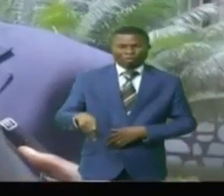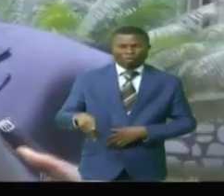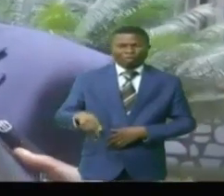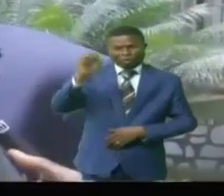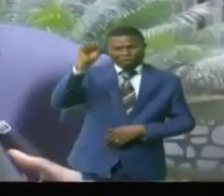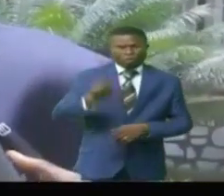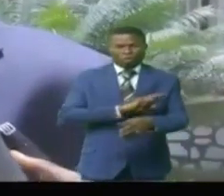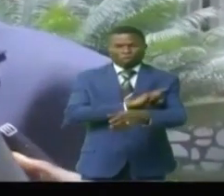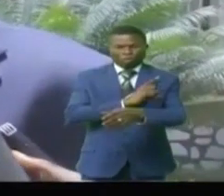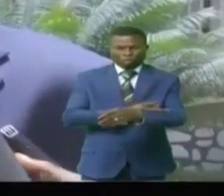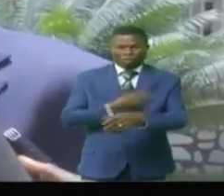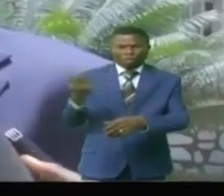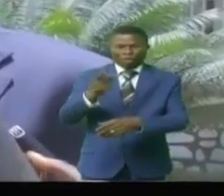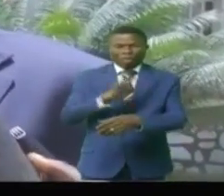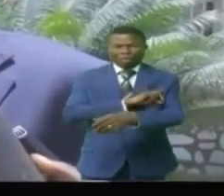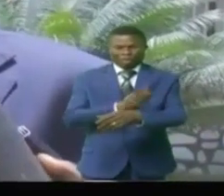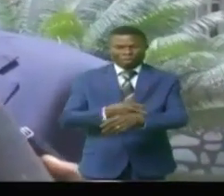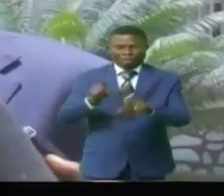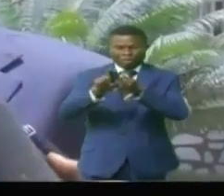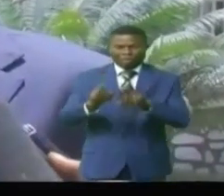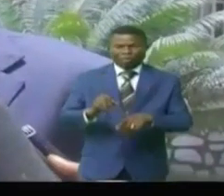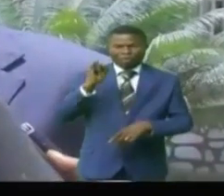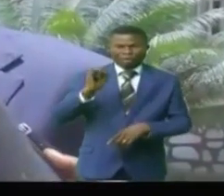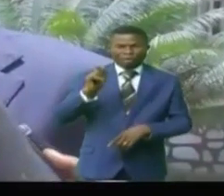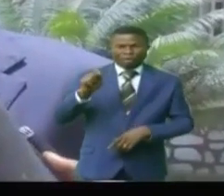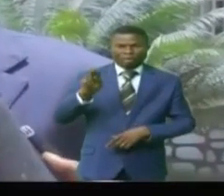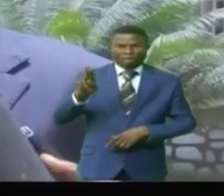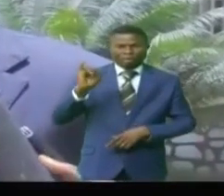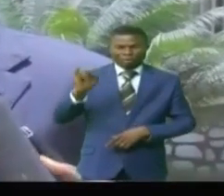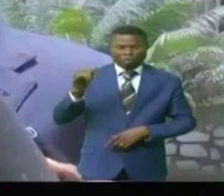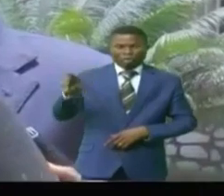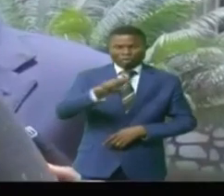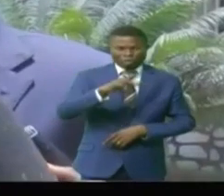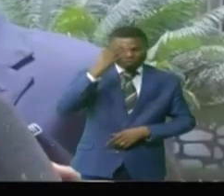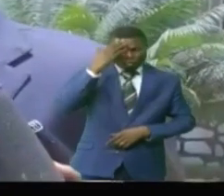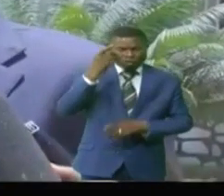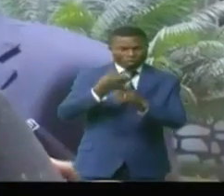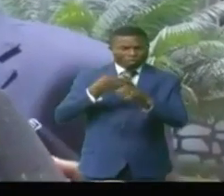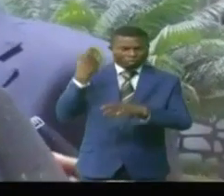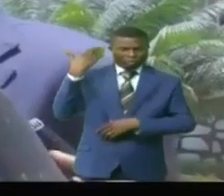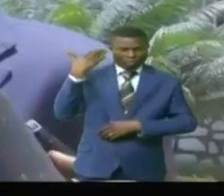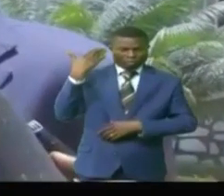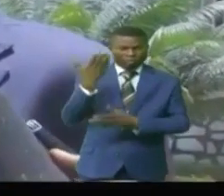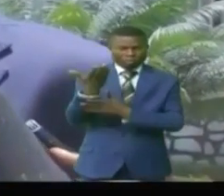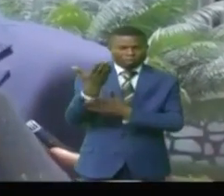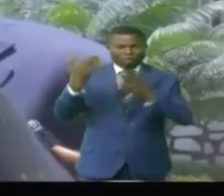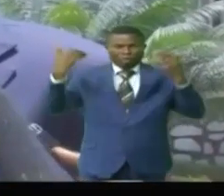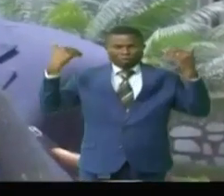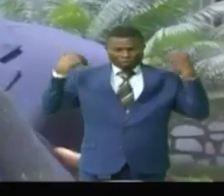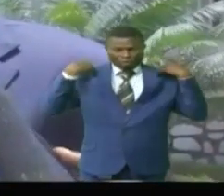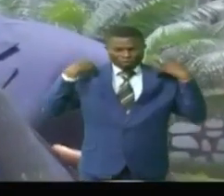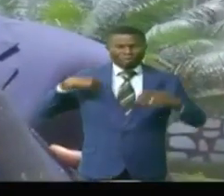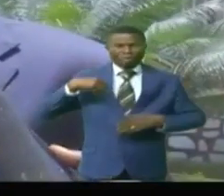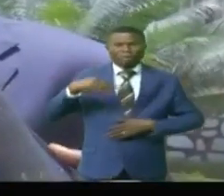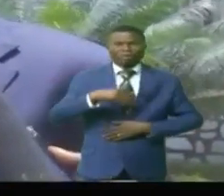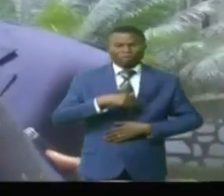Kivu, les deux Kivu et l'Ituri. Donc, comme vous le savez, il y a quelques mois, à la demande des autorités, nous avions